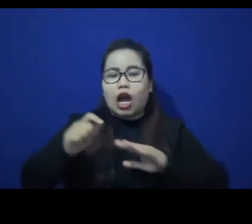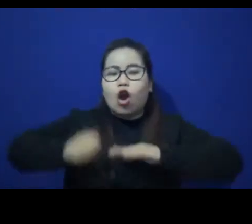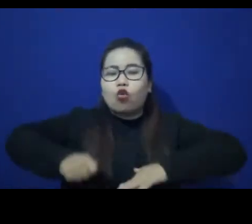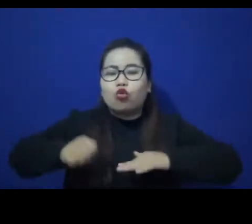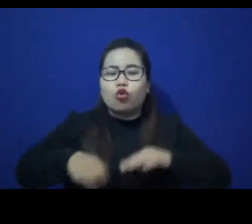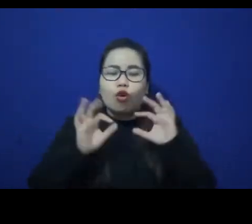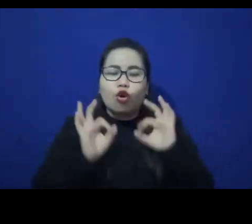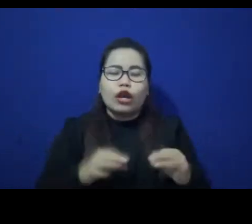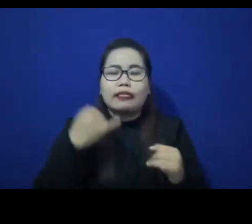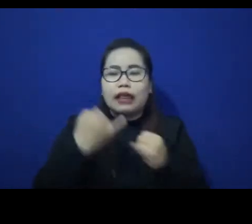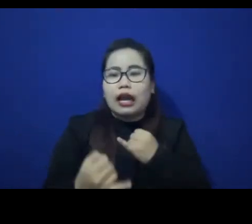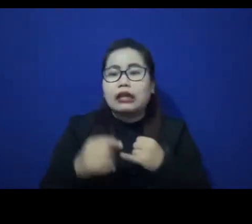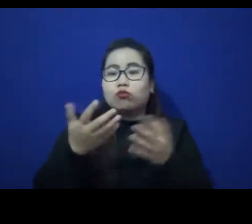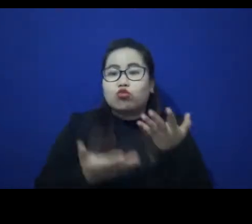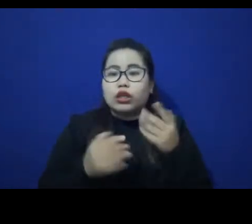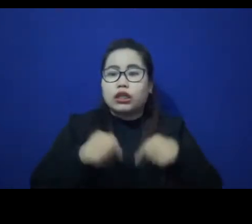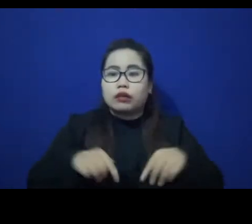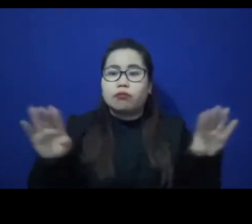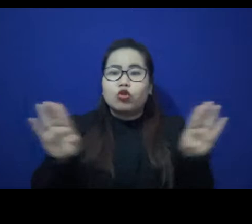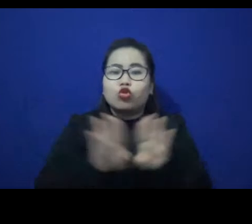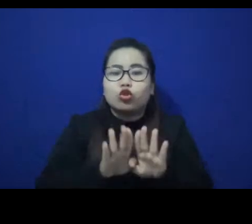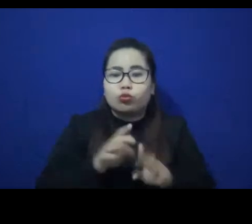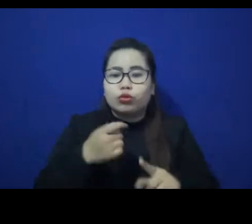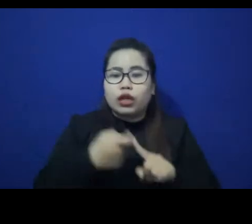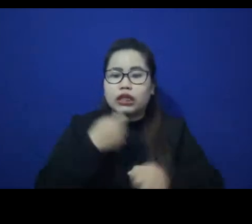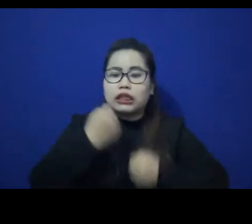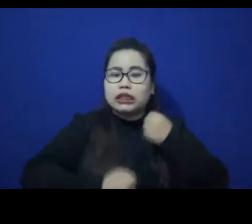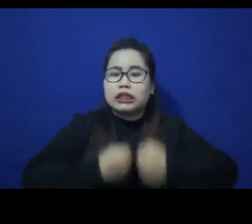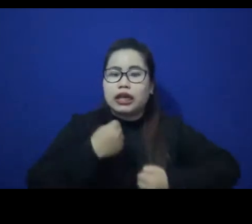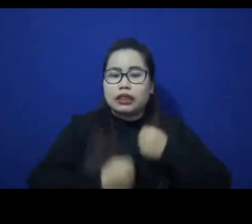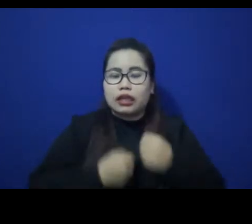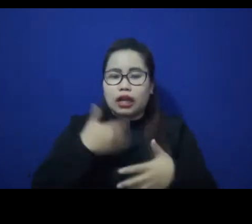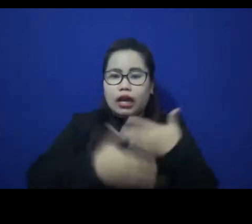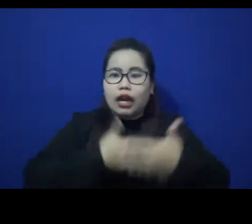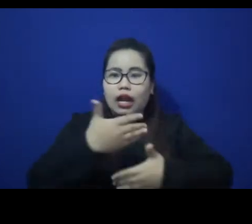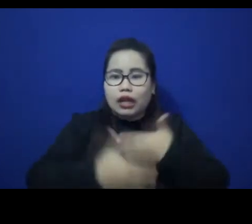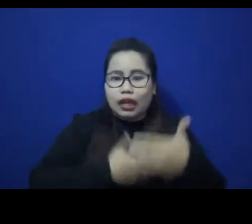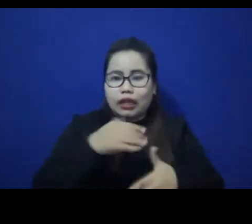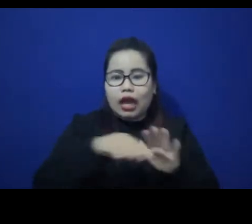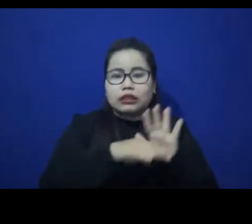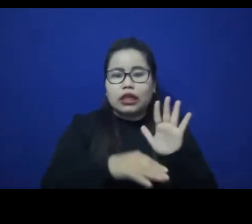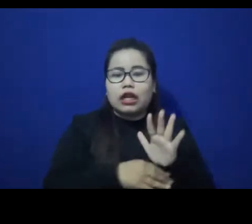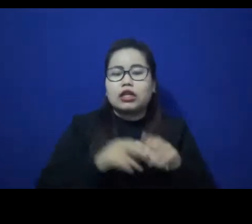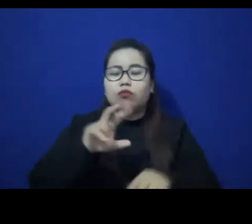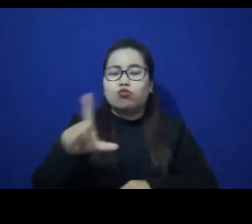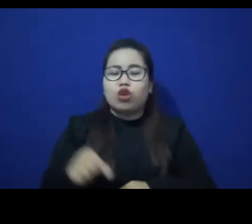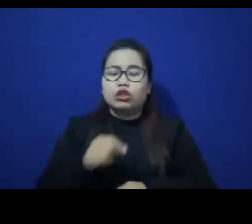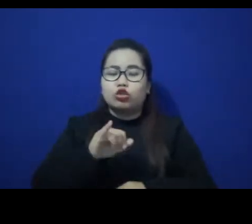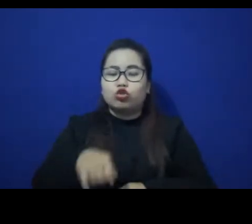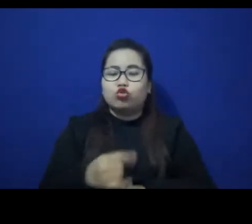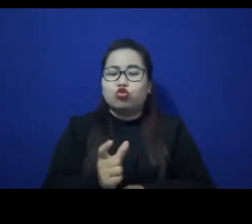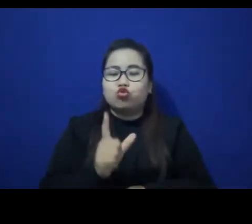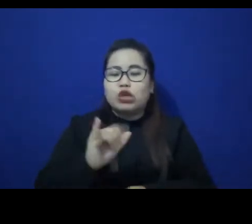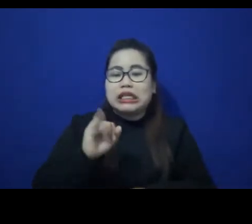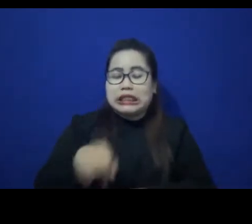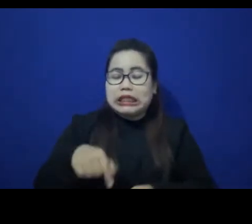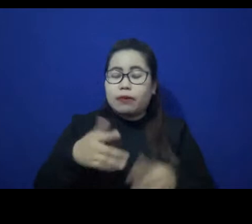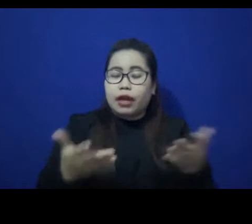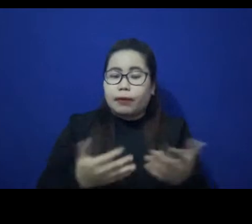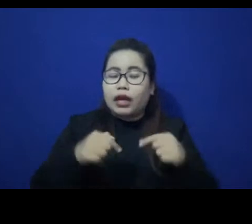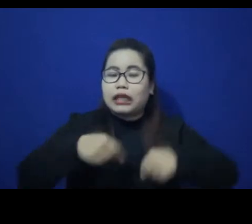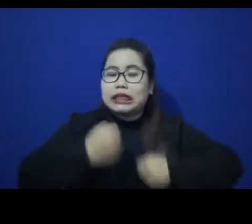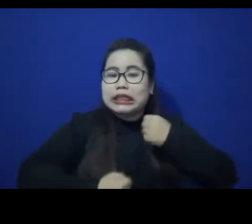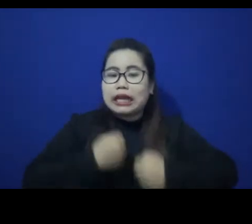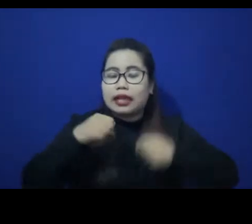eh sebagai penutup dikaji Adi rangkaian acara di bulan Juli ini adalah kegiatan hari ini